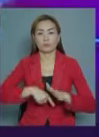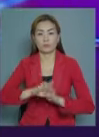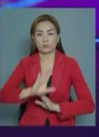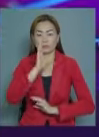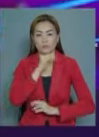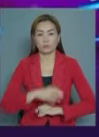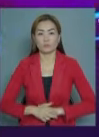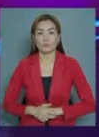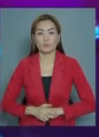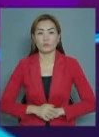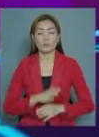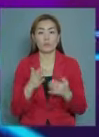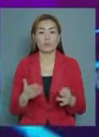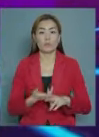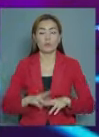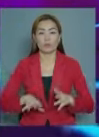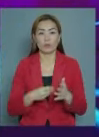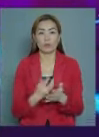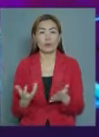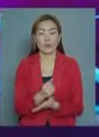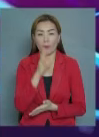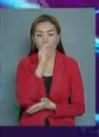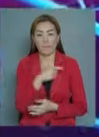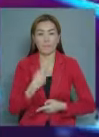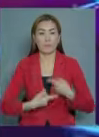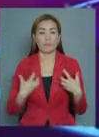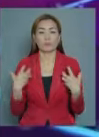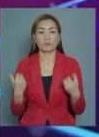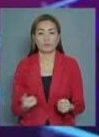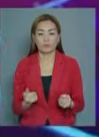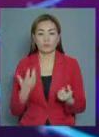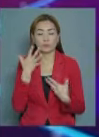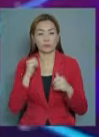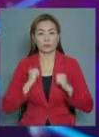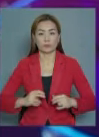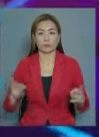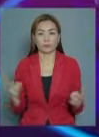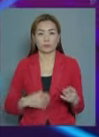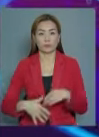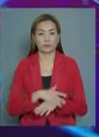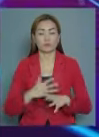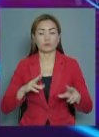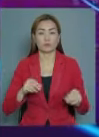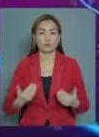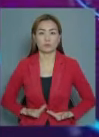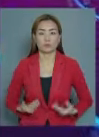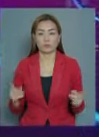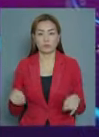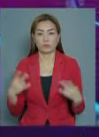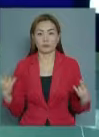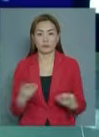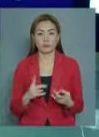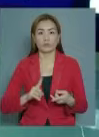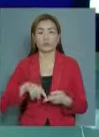качан келте болмайт. Албетте, ал күнгө жетербиз. Тек урпактын амандыгы, замандын тынчтыгы, халыктын бакуат кумура бәринен